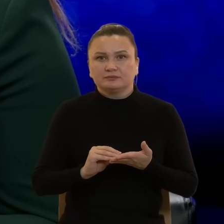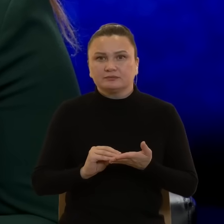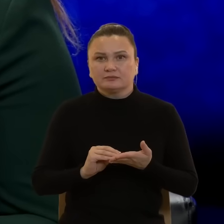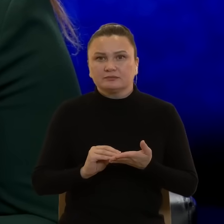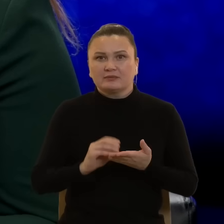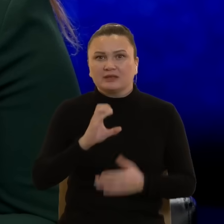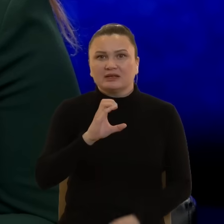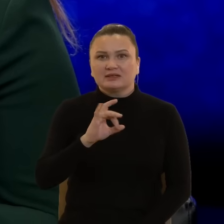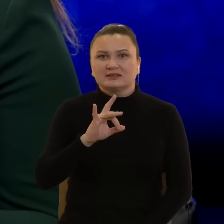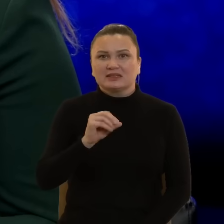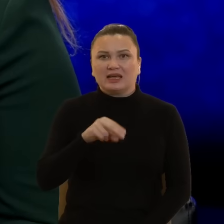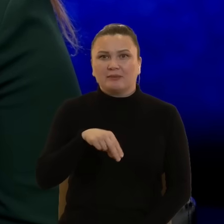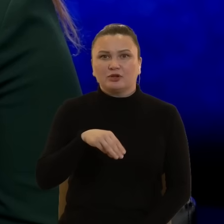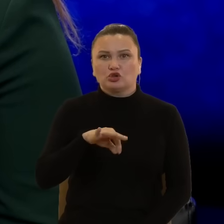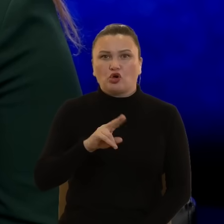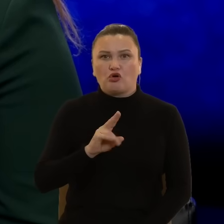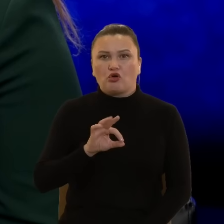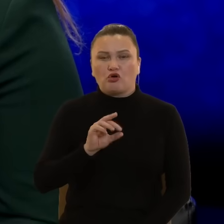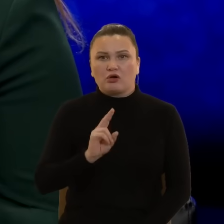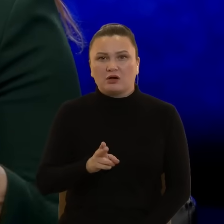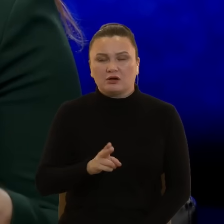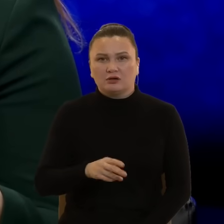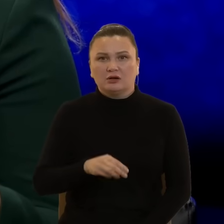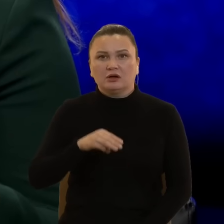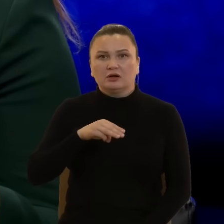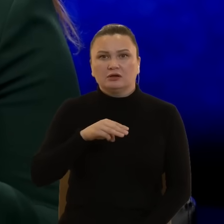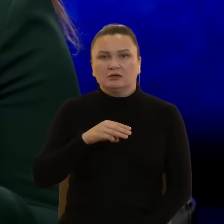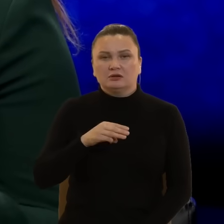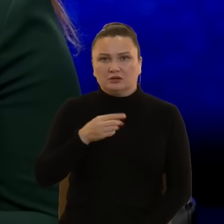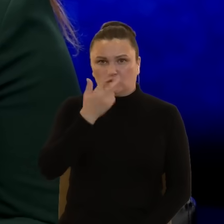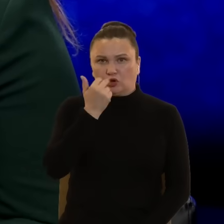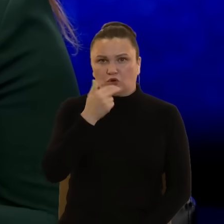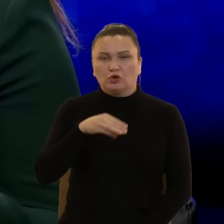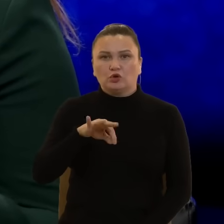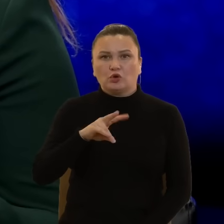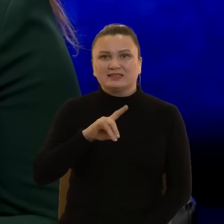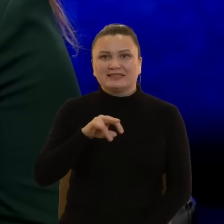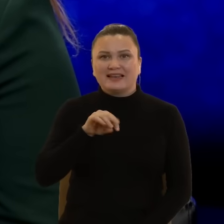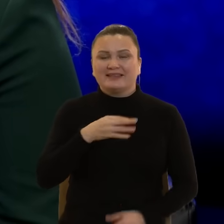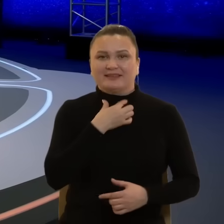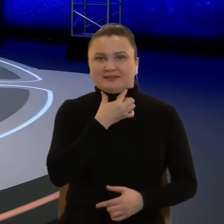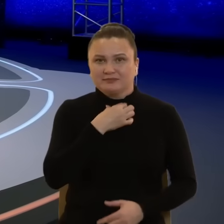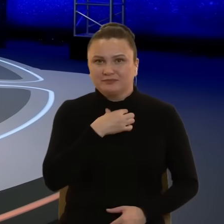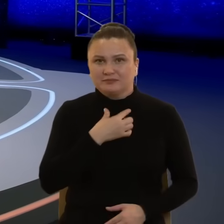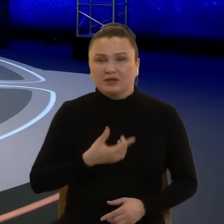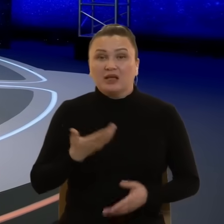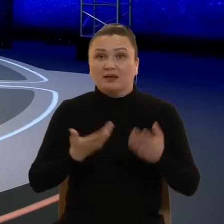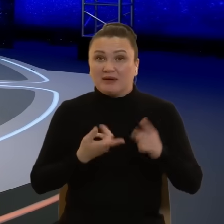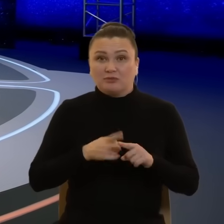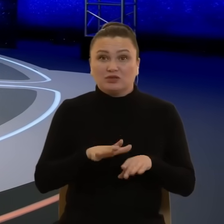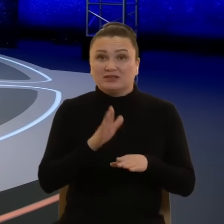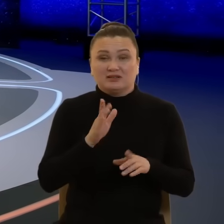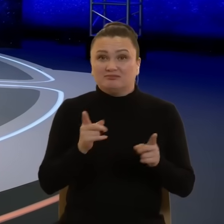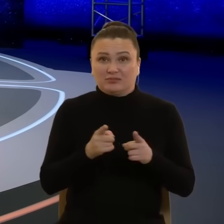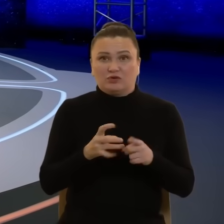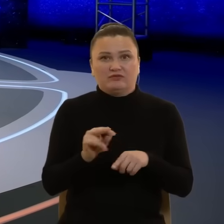могу привести в качестве примера стрептококковый тонзиллит, стрептококковую инфекцию, где очень важно соблюдать действительно определенную длительность приема препарата. Вот